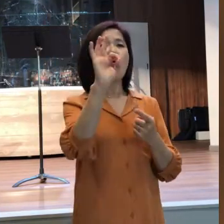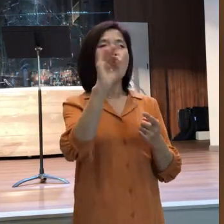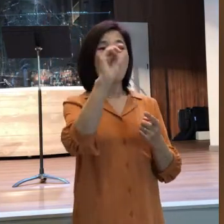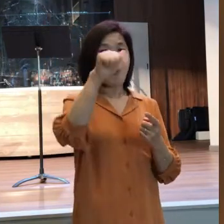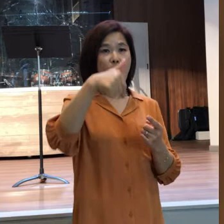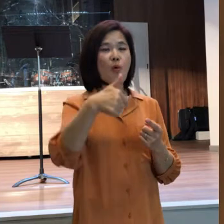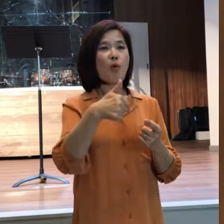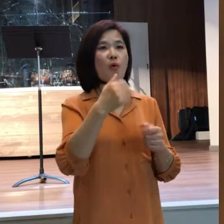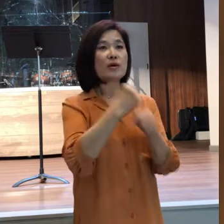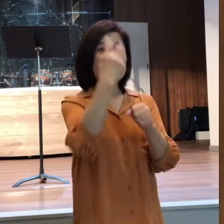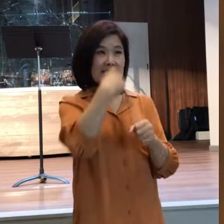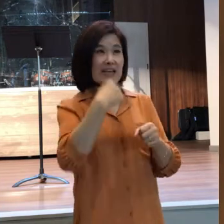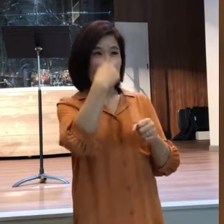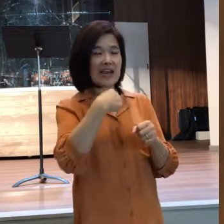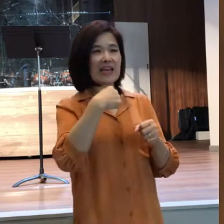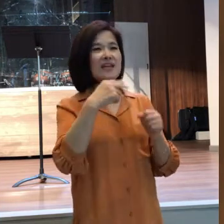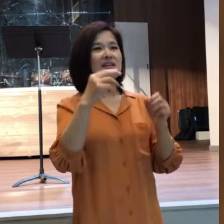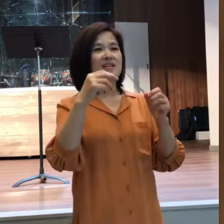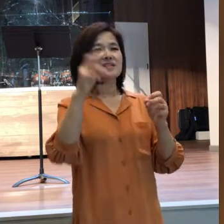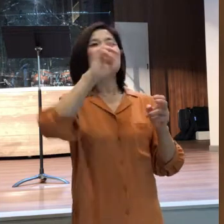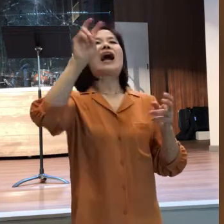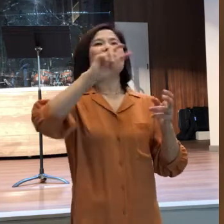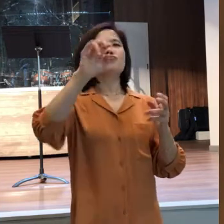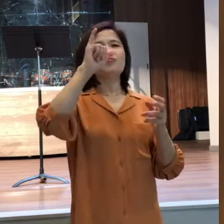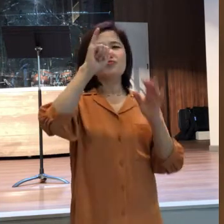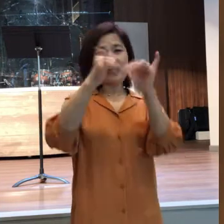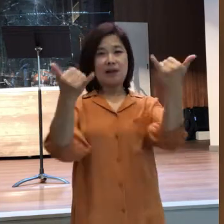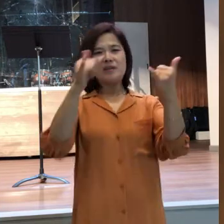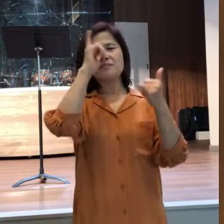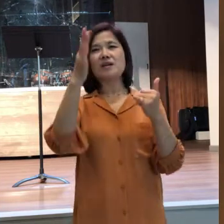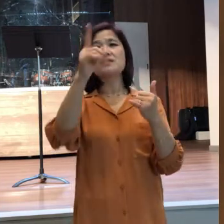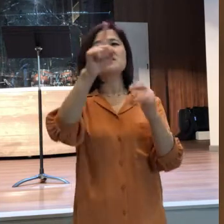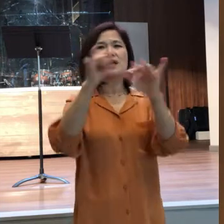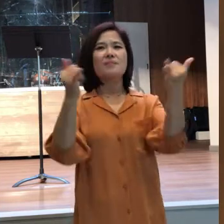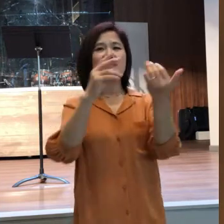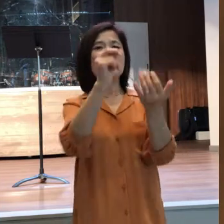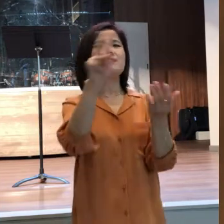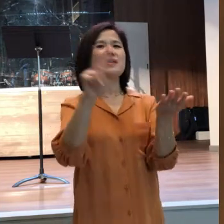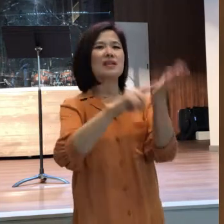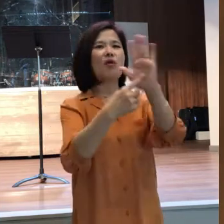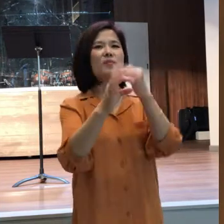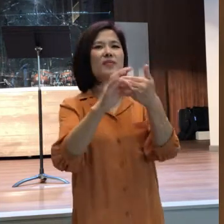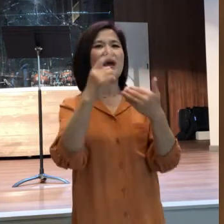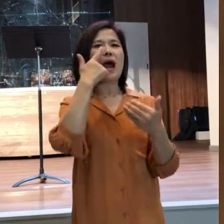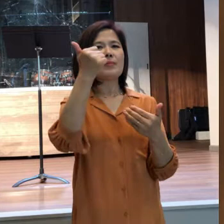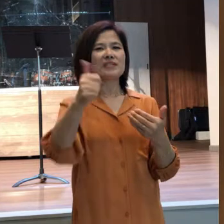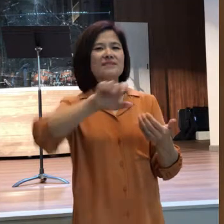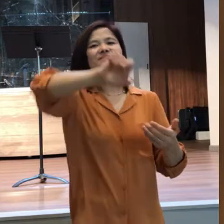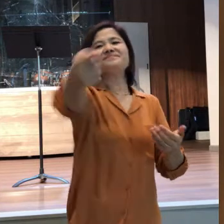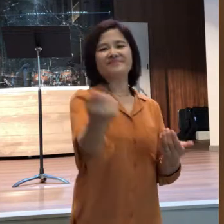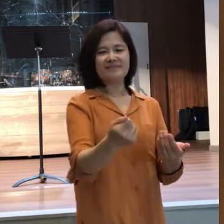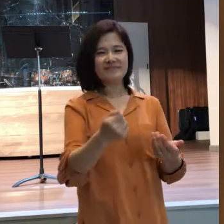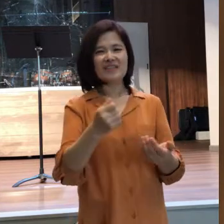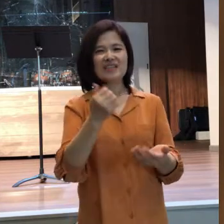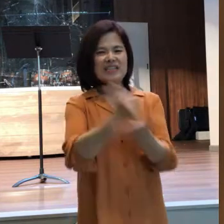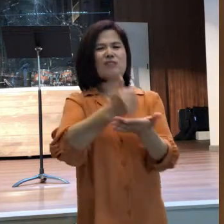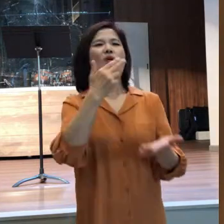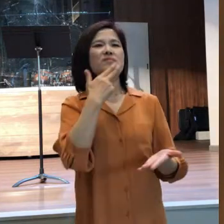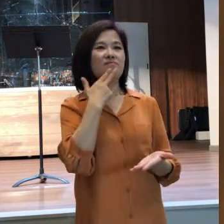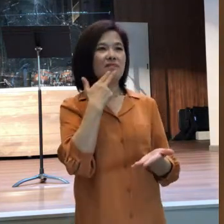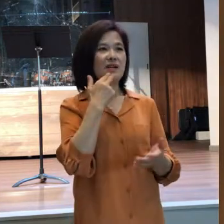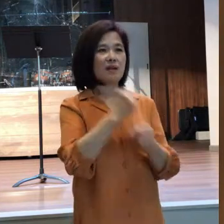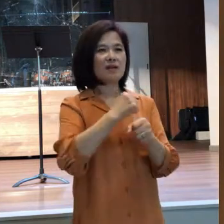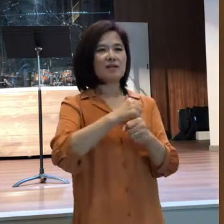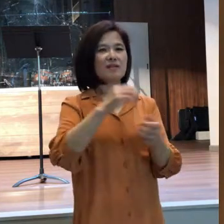시각 장애인이 있었습니다. 그가 TV 화면에 나오면 아버지는 채널을 돌려버리셨습니다. 에이, 재수없어 라는